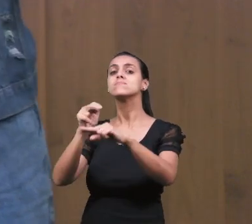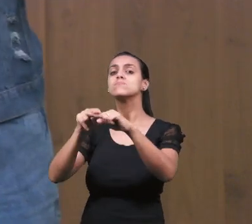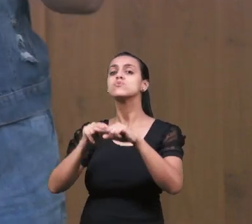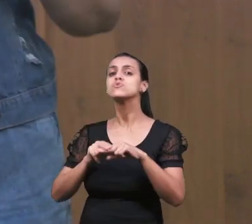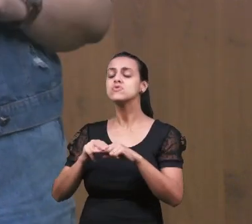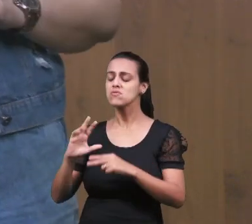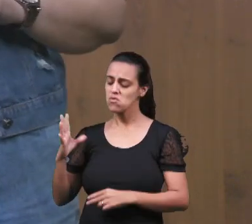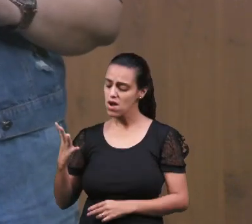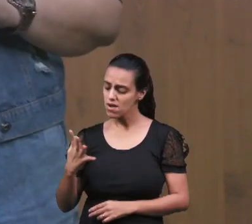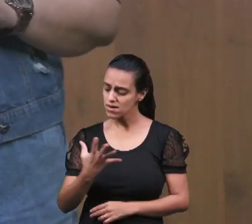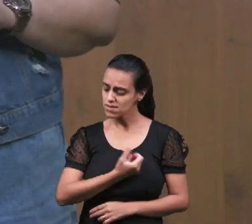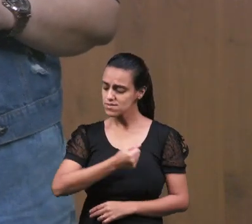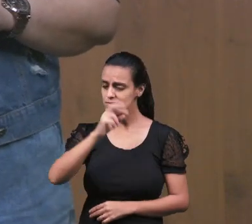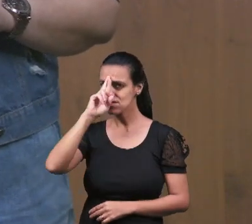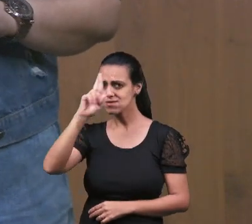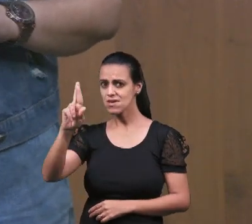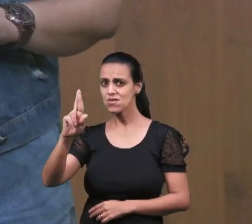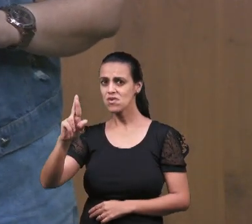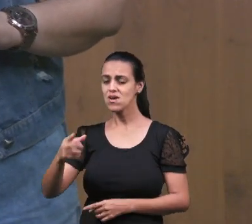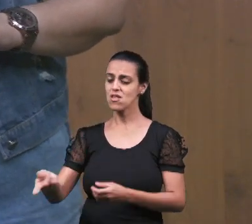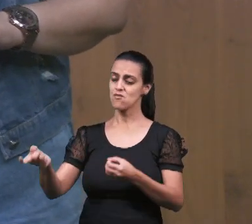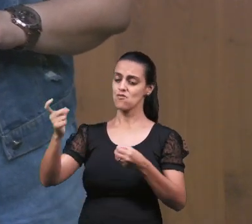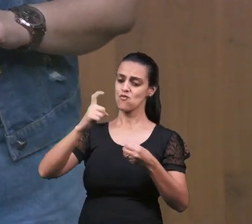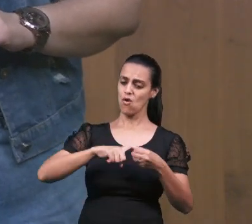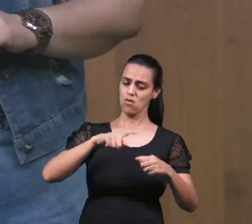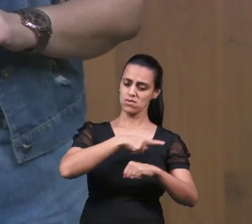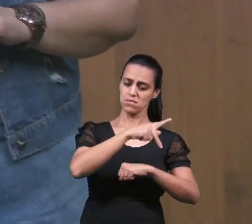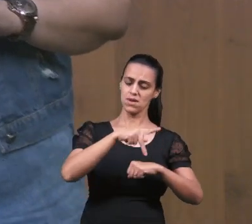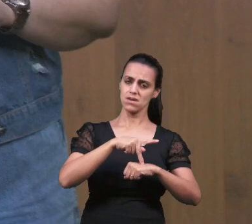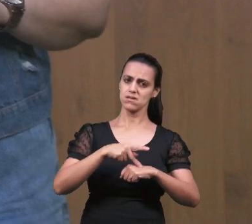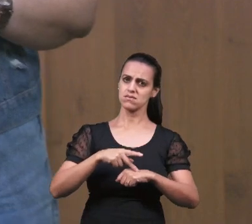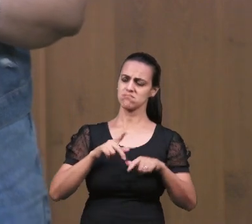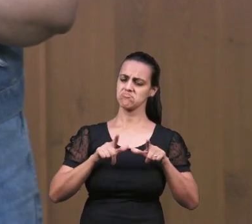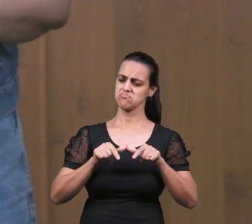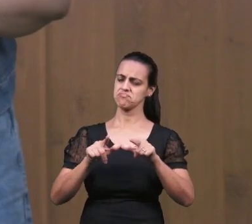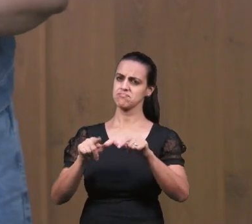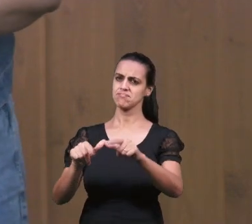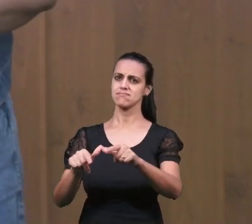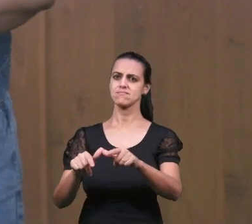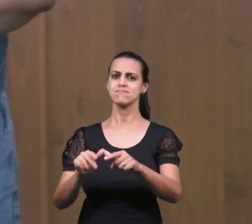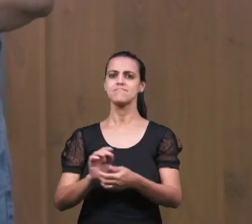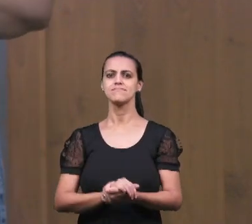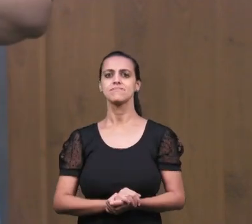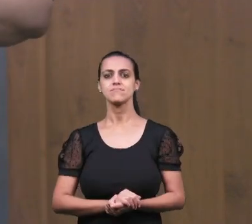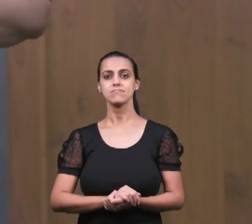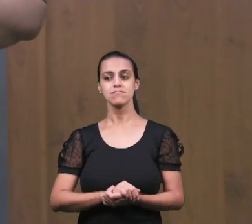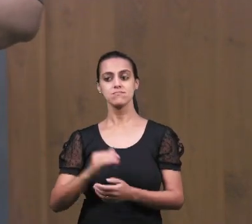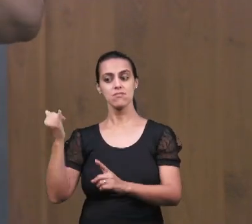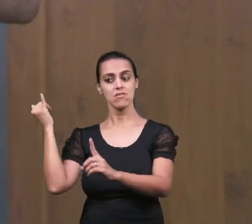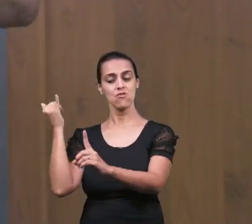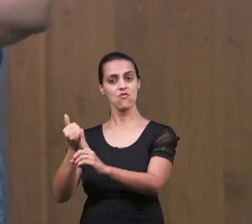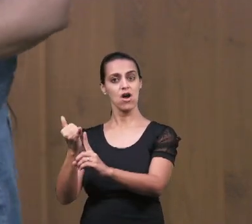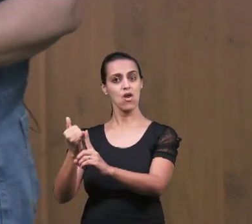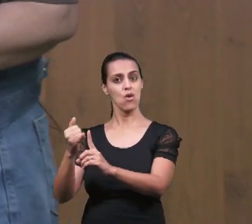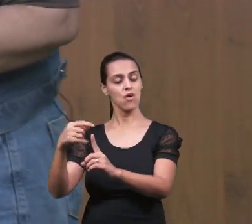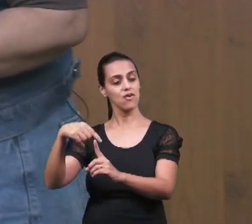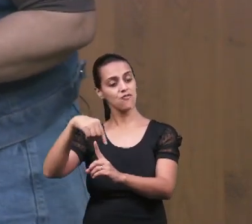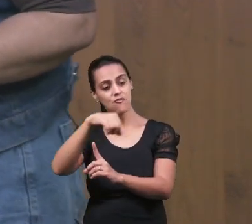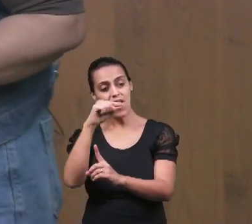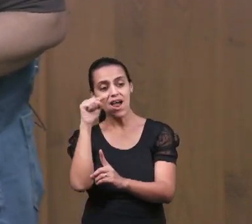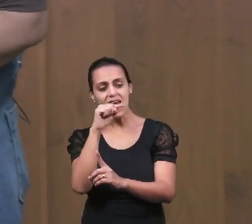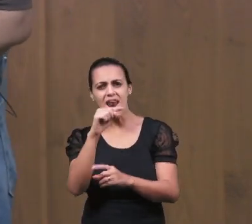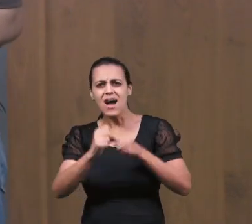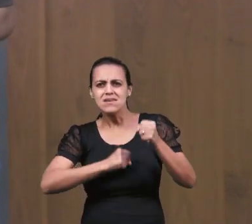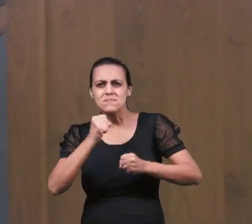chef du royaume d'Éthiopie, un pays éloigné d'Israël. Et cet homme est venu à Jérusalem pour adorer le